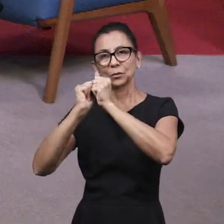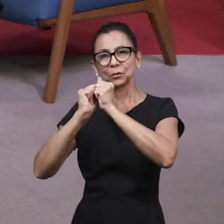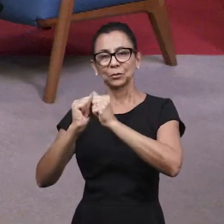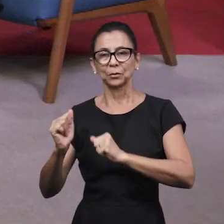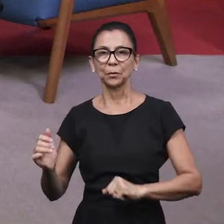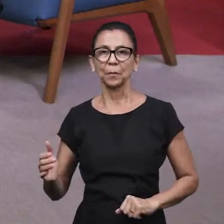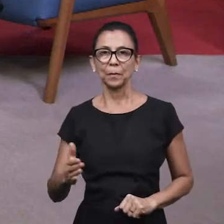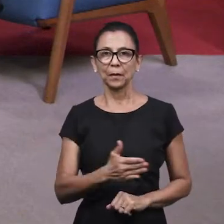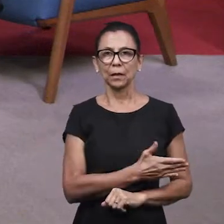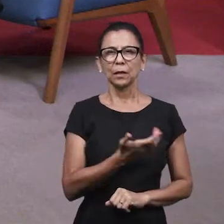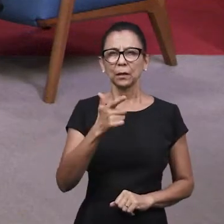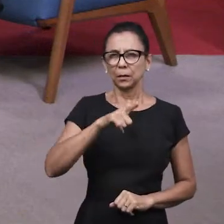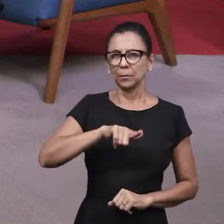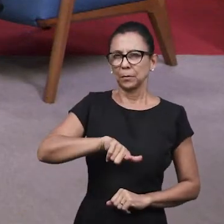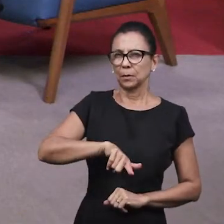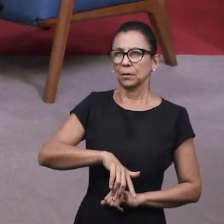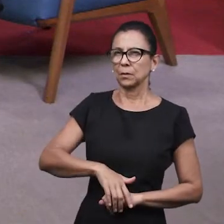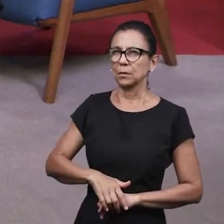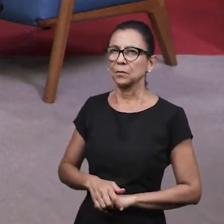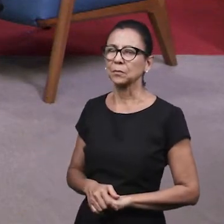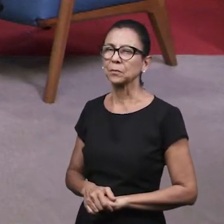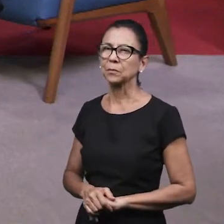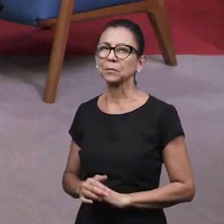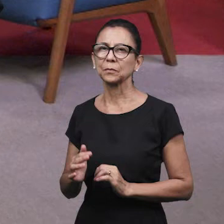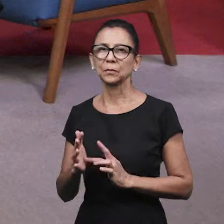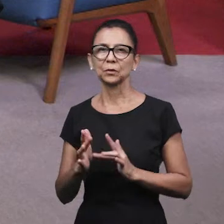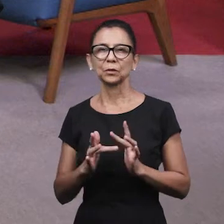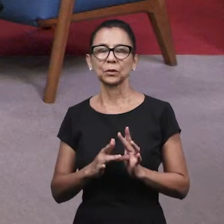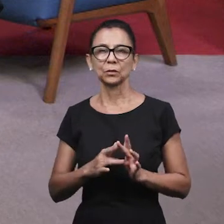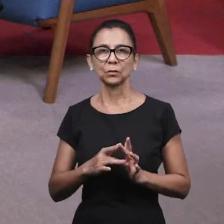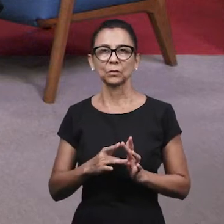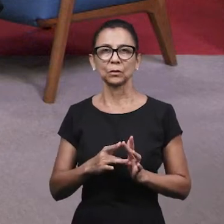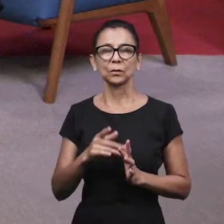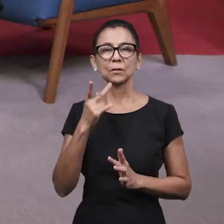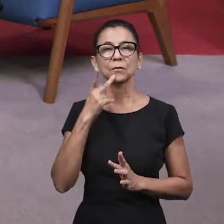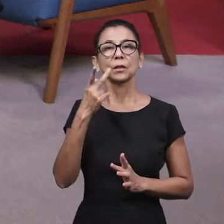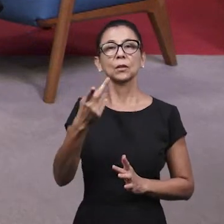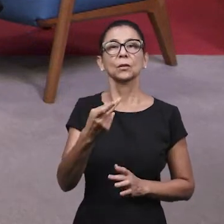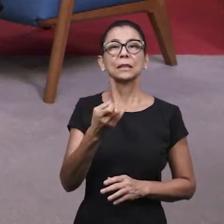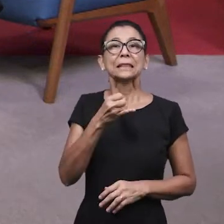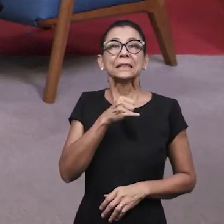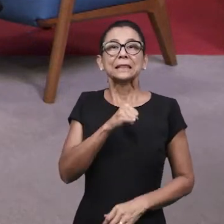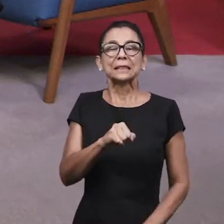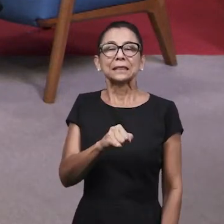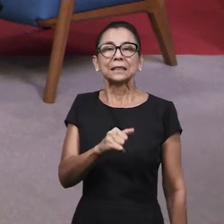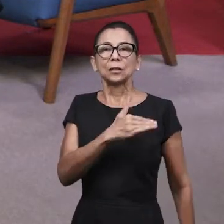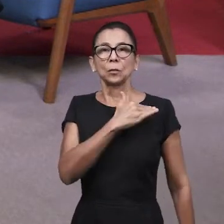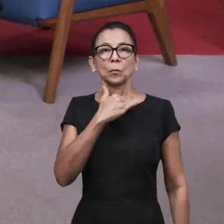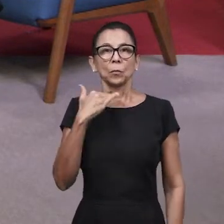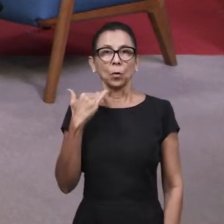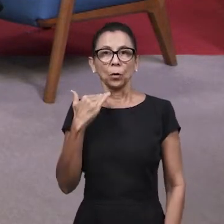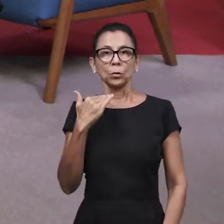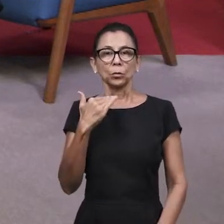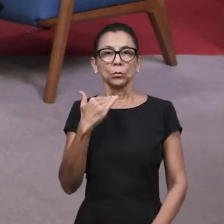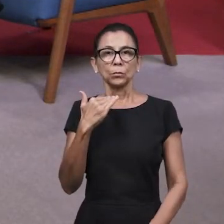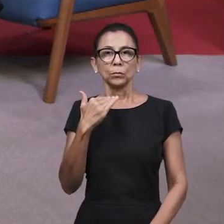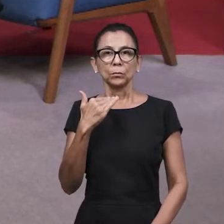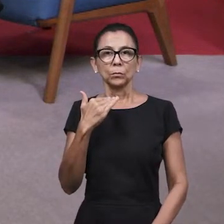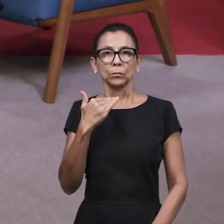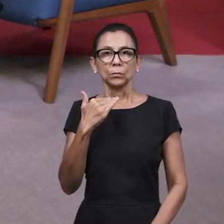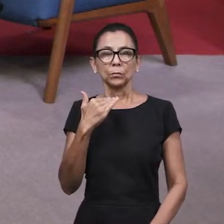a dit, même qu'il soit mort, il vivra. Donc, il parle de la résurrection.